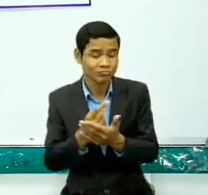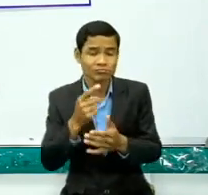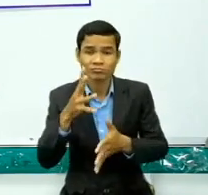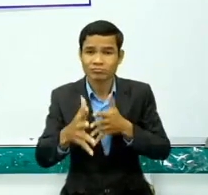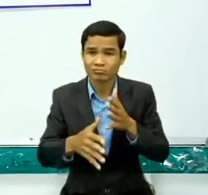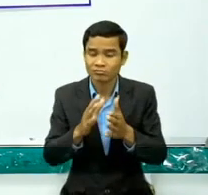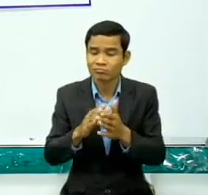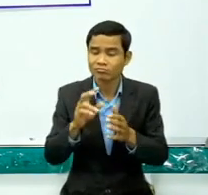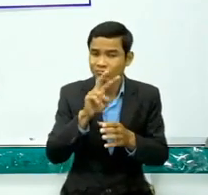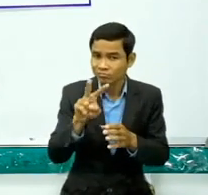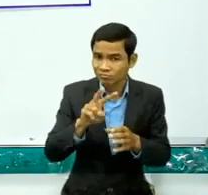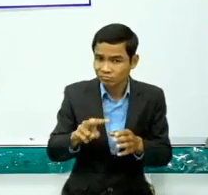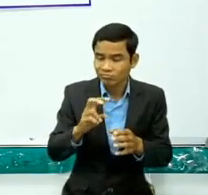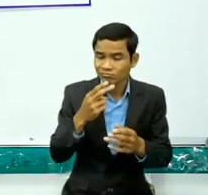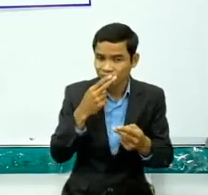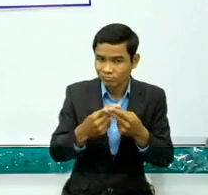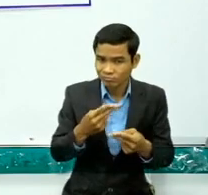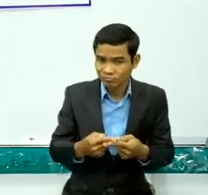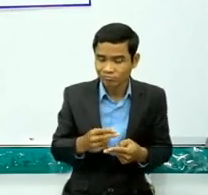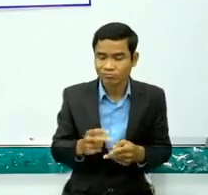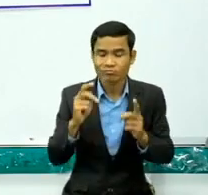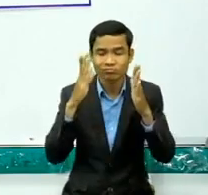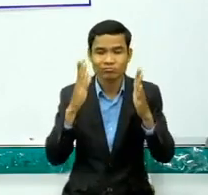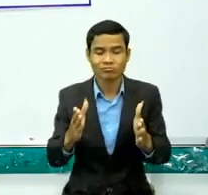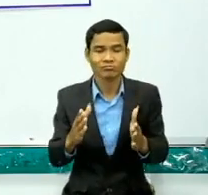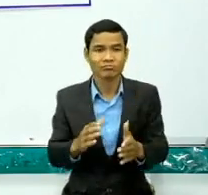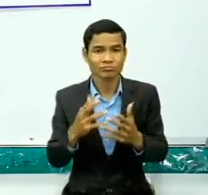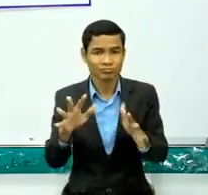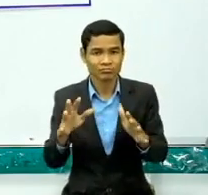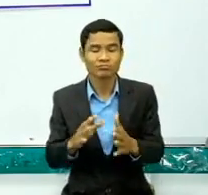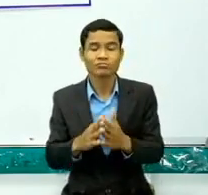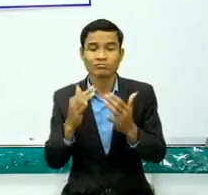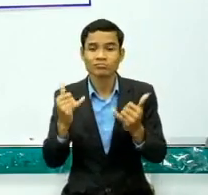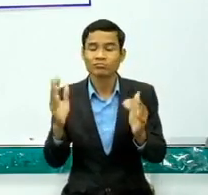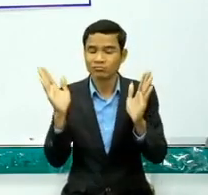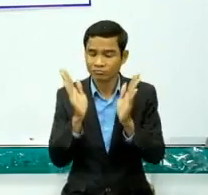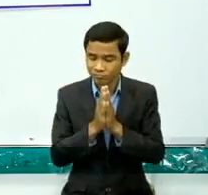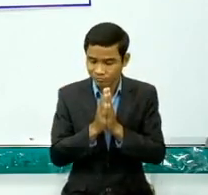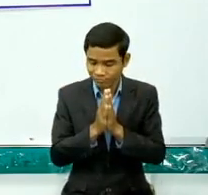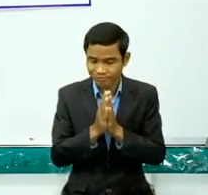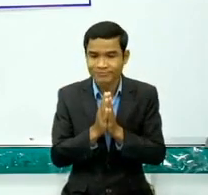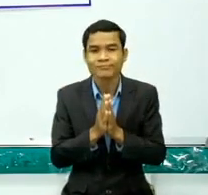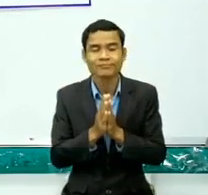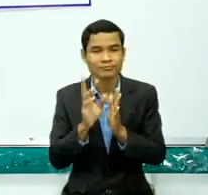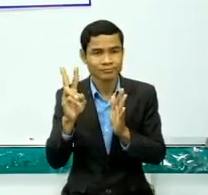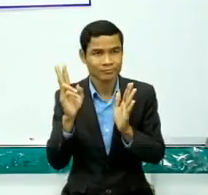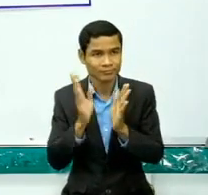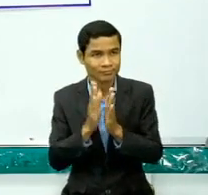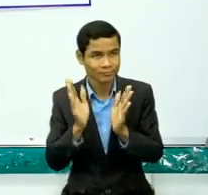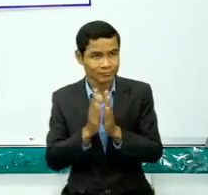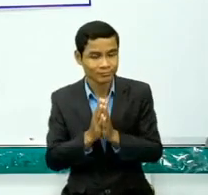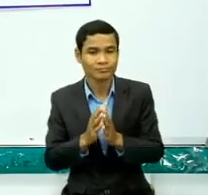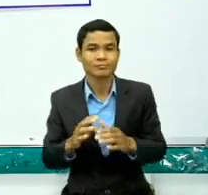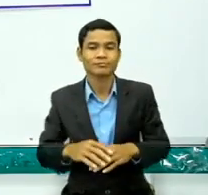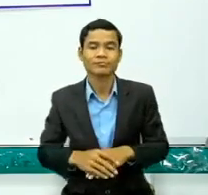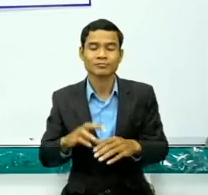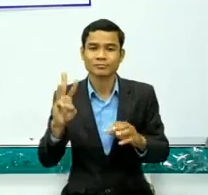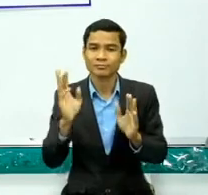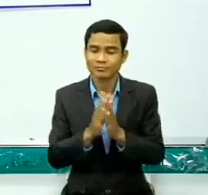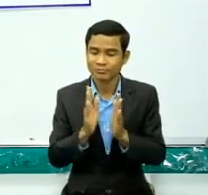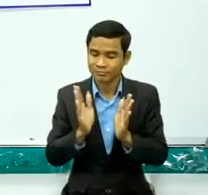ងឆ្លើយសំណួររបស់អ្នកគ្រូចាឥឡូវកូនទៀតដៃម្ដង2ដង